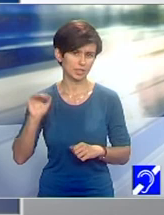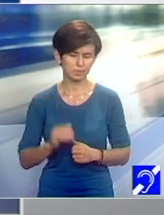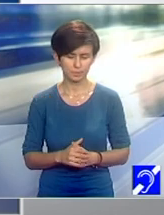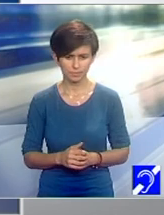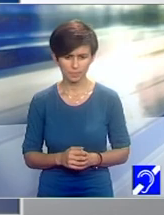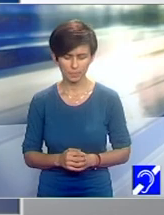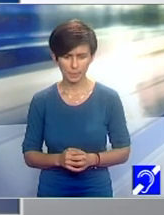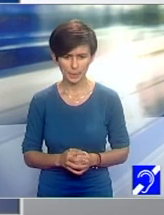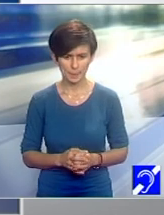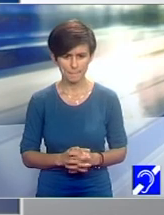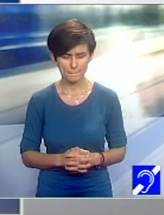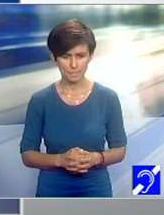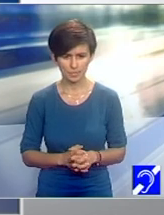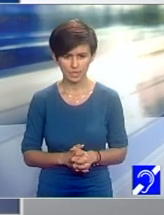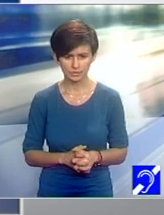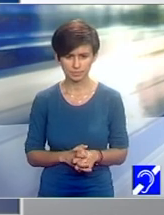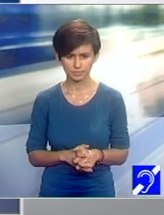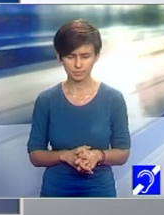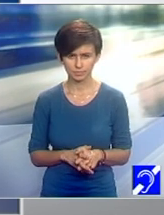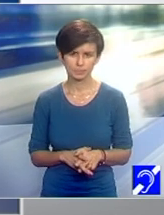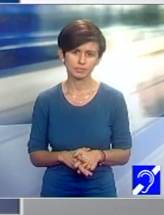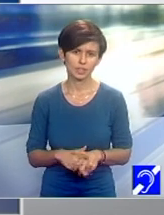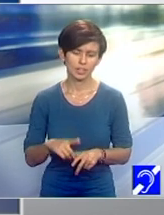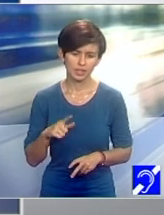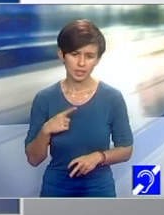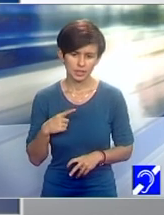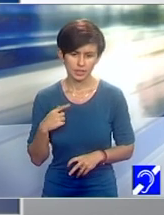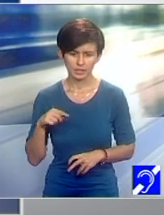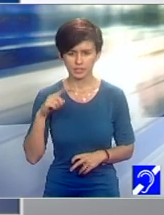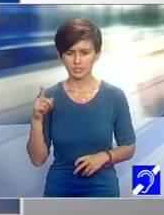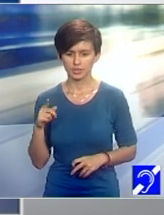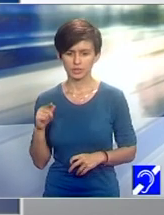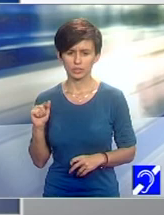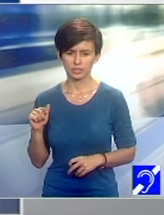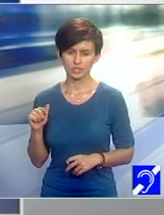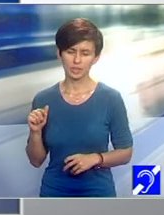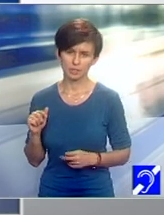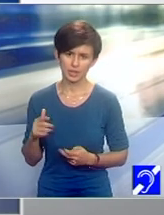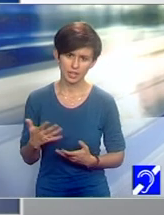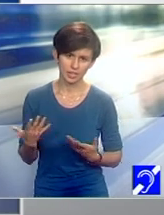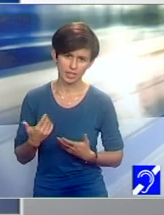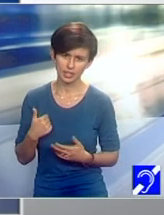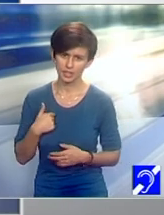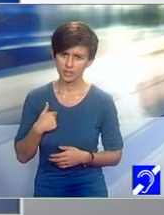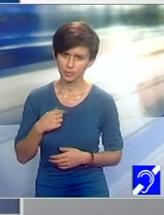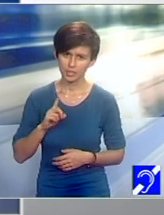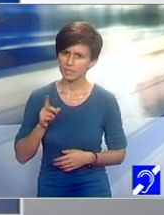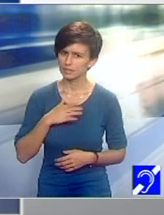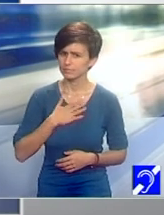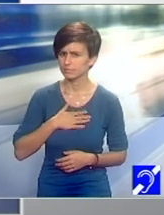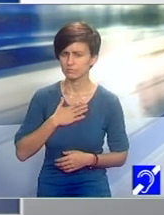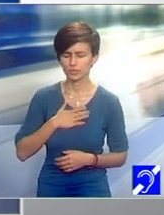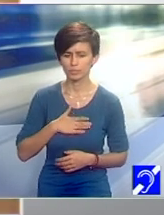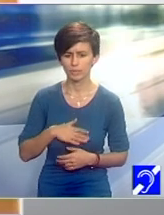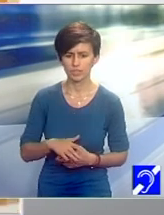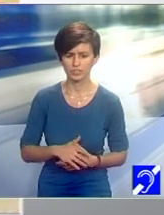Asta, da, este o întrebare care mie, cum să zic, nu-mi place, nu că o pune dumneavoastră sau